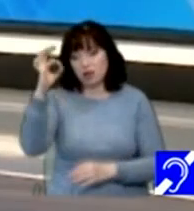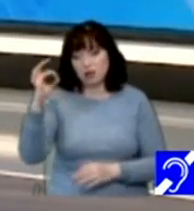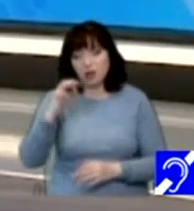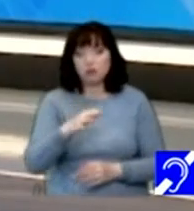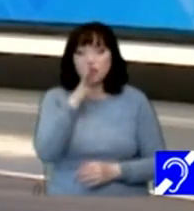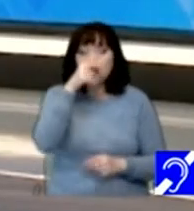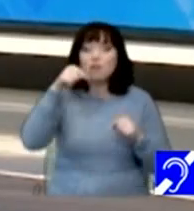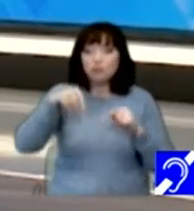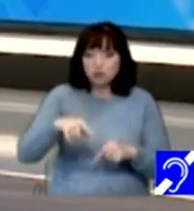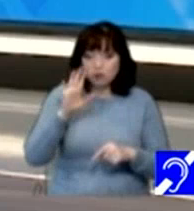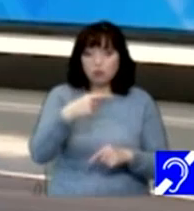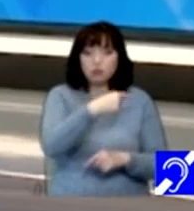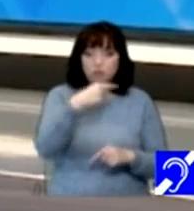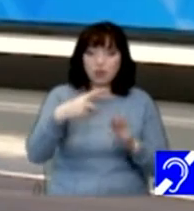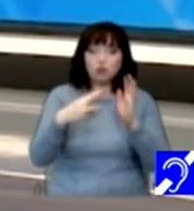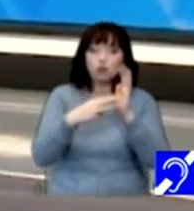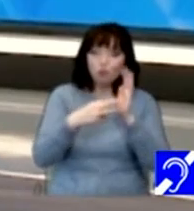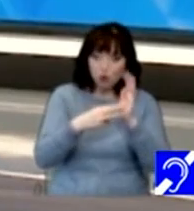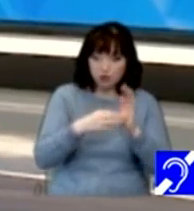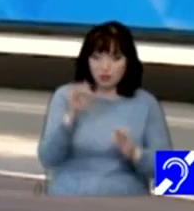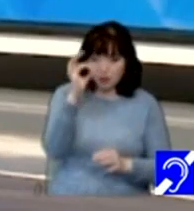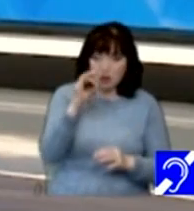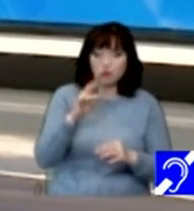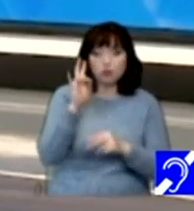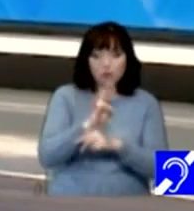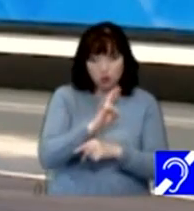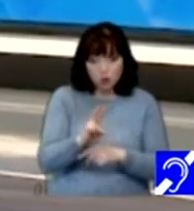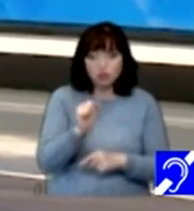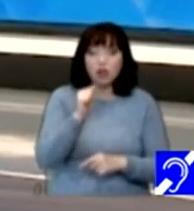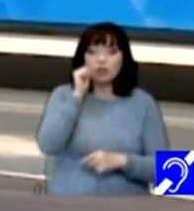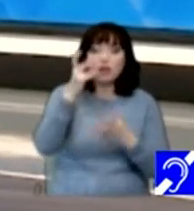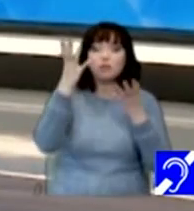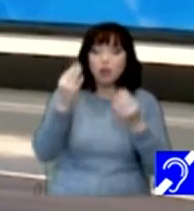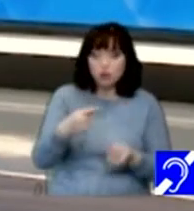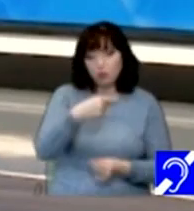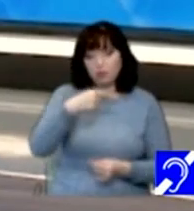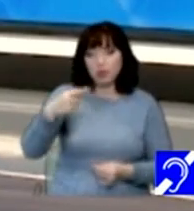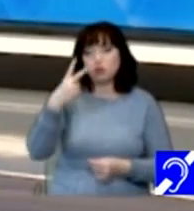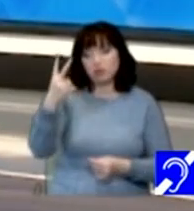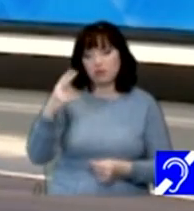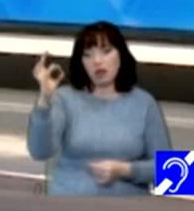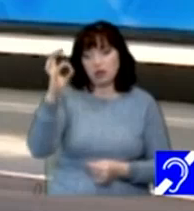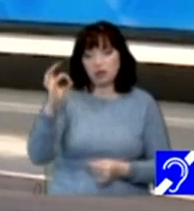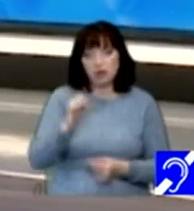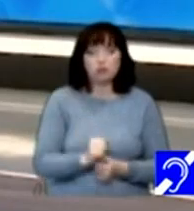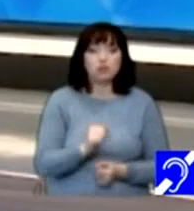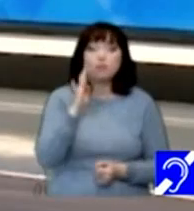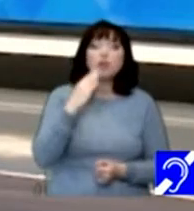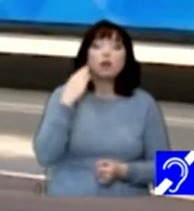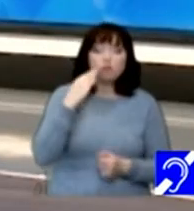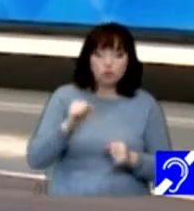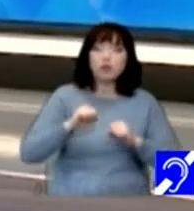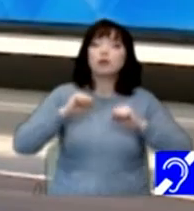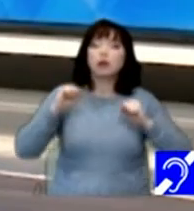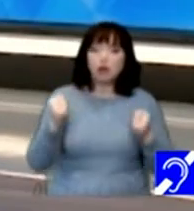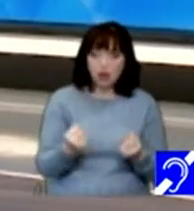La Chișinău vor fi minus 8 grade la noapte, iar pentru ziua de mâine sunt preconizate minus 2 grade. Și în România se va răci vremea